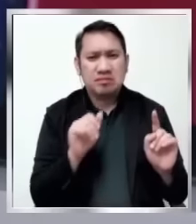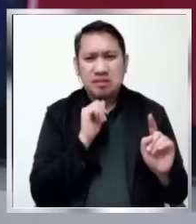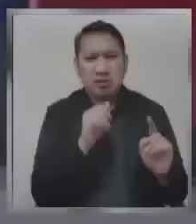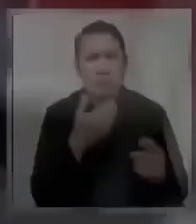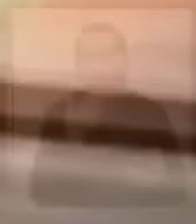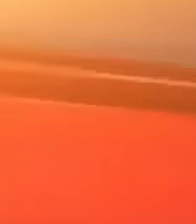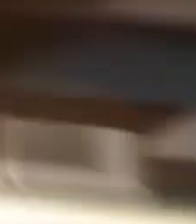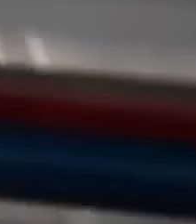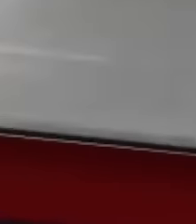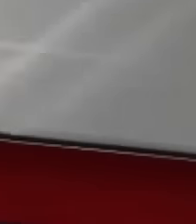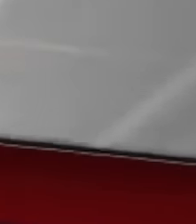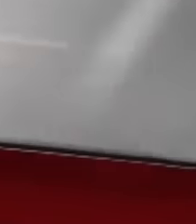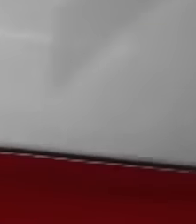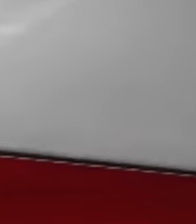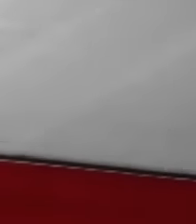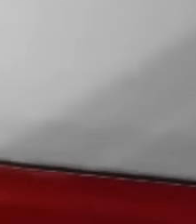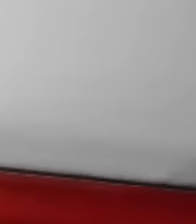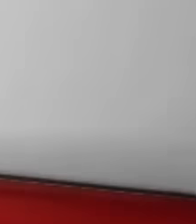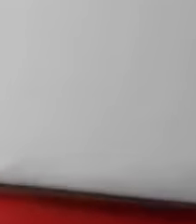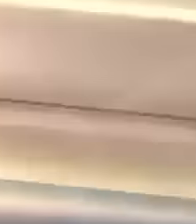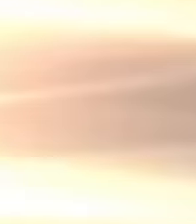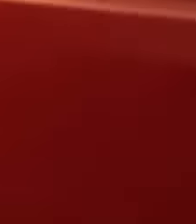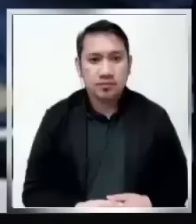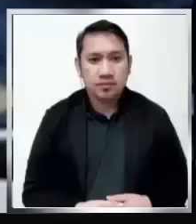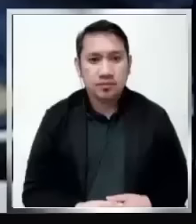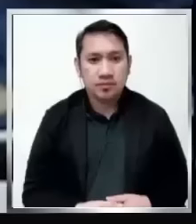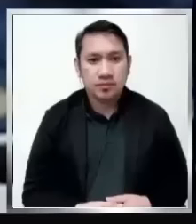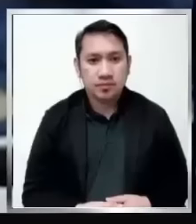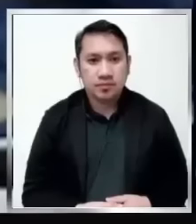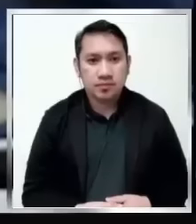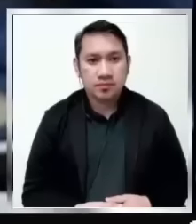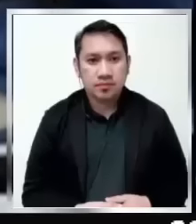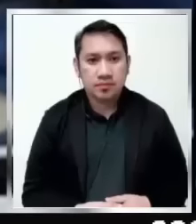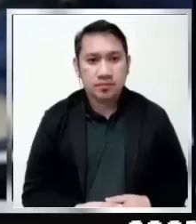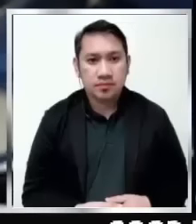si John Consulta. Exclusive!